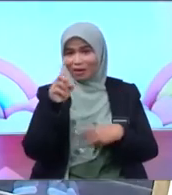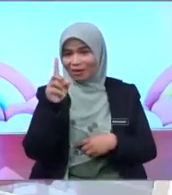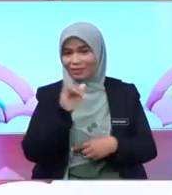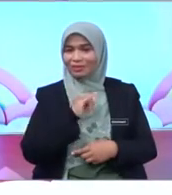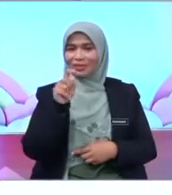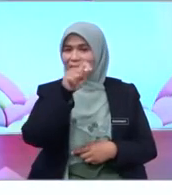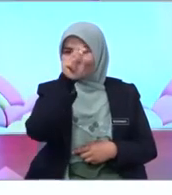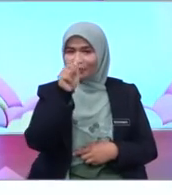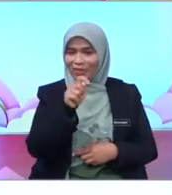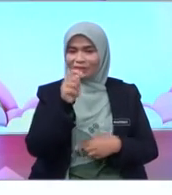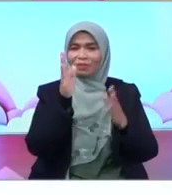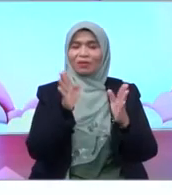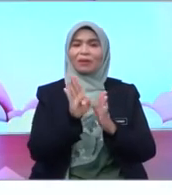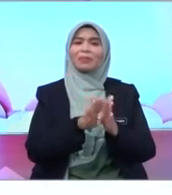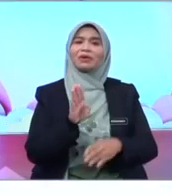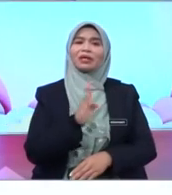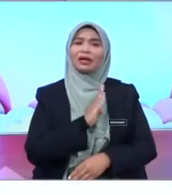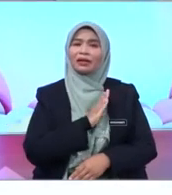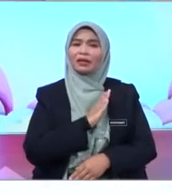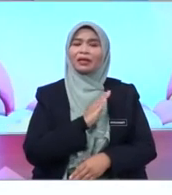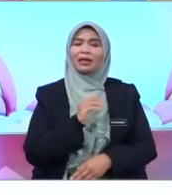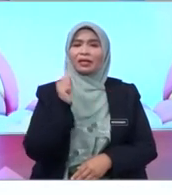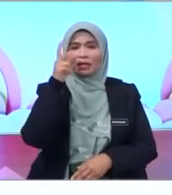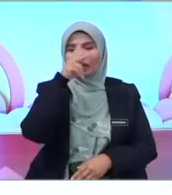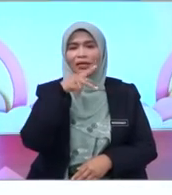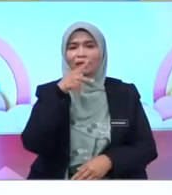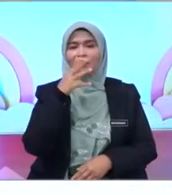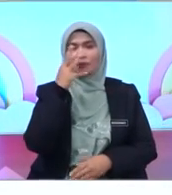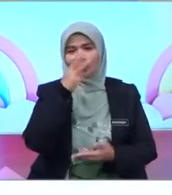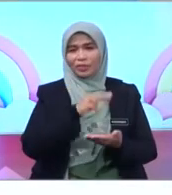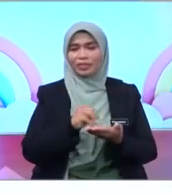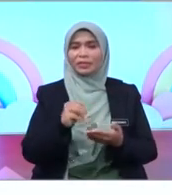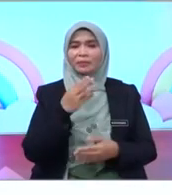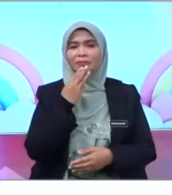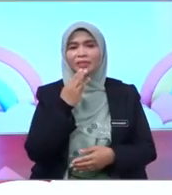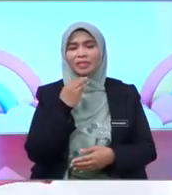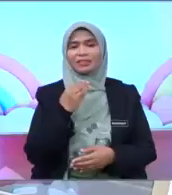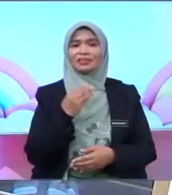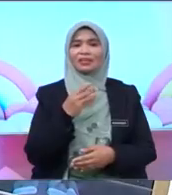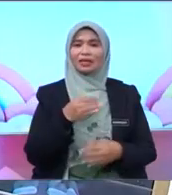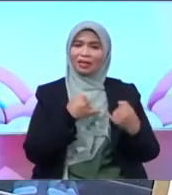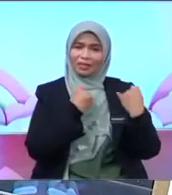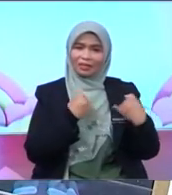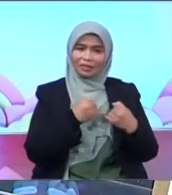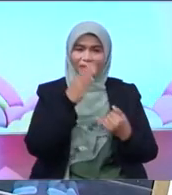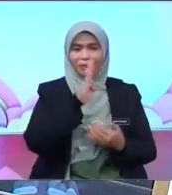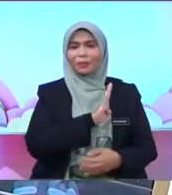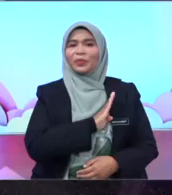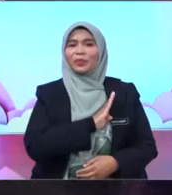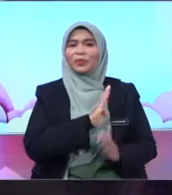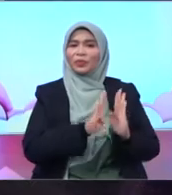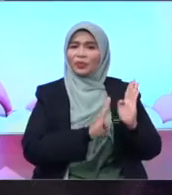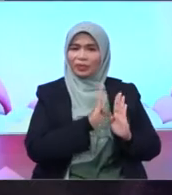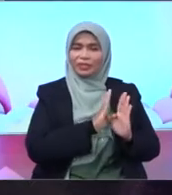orang beradab berakhlak mulia manis sekali hati Budinya gigi Oke lepas